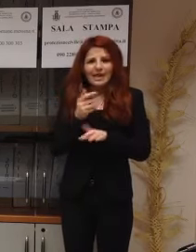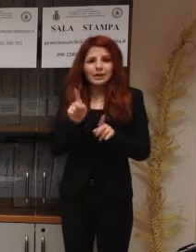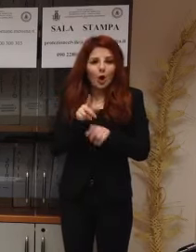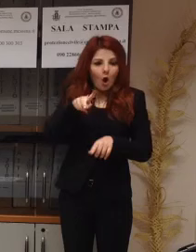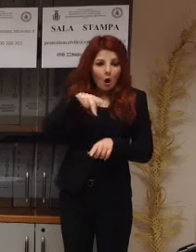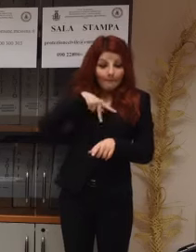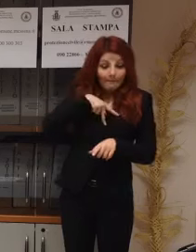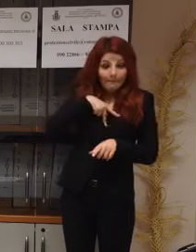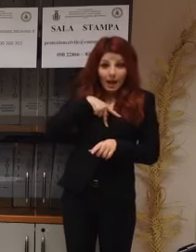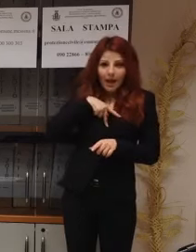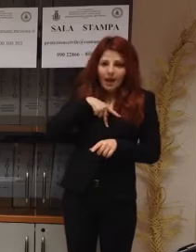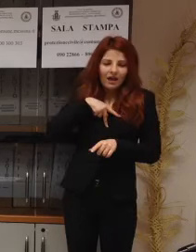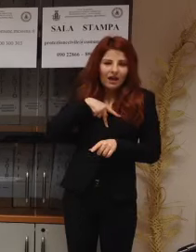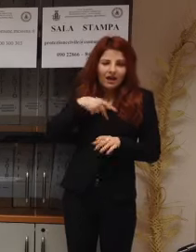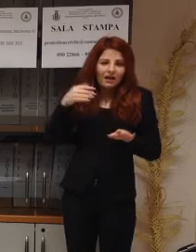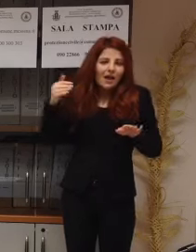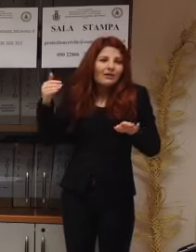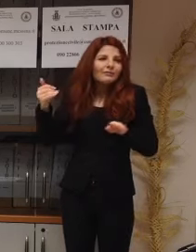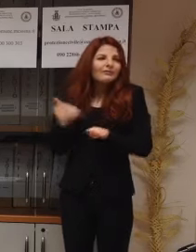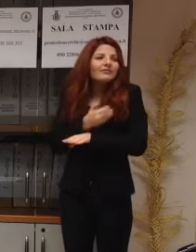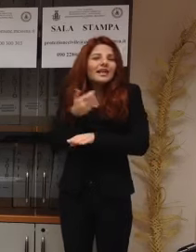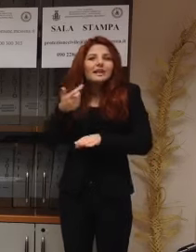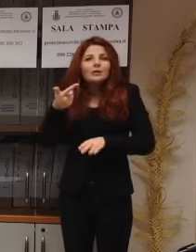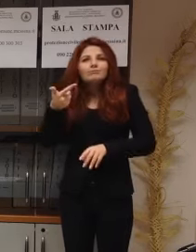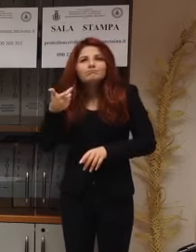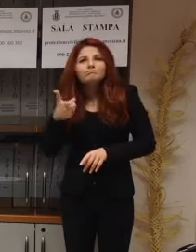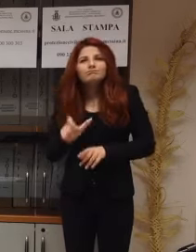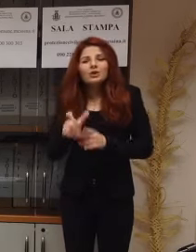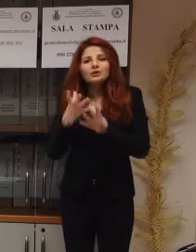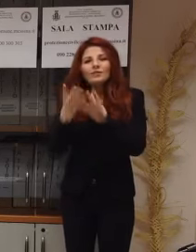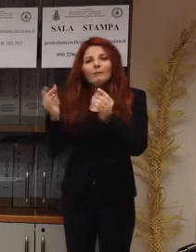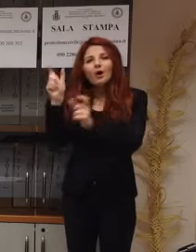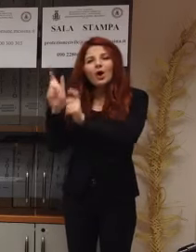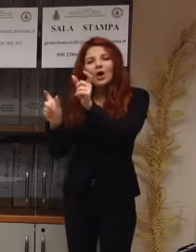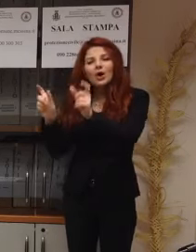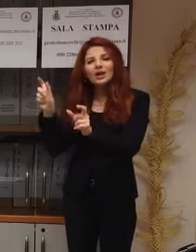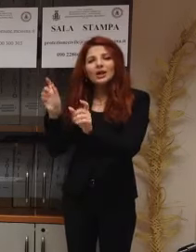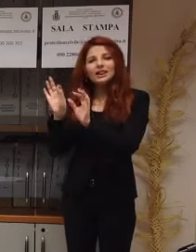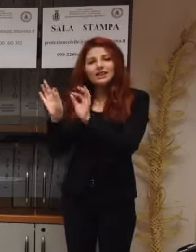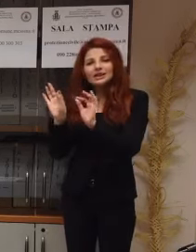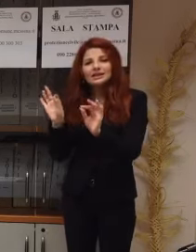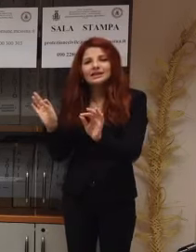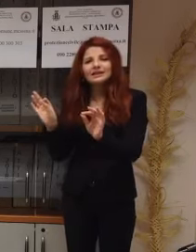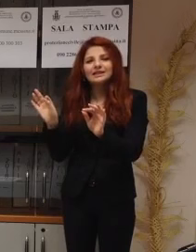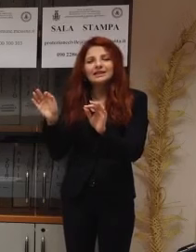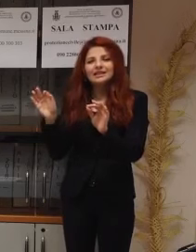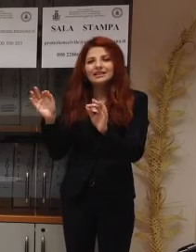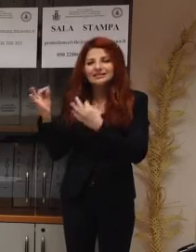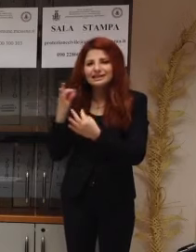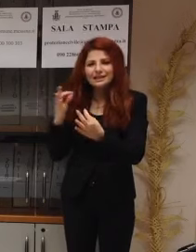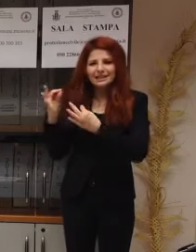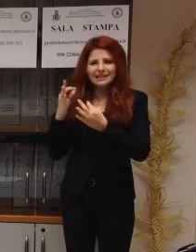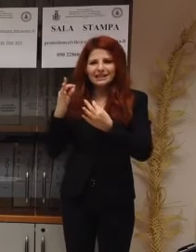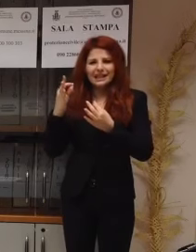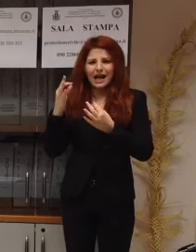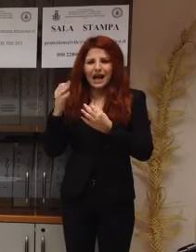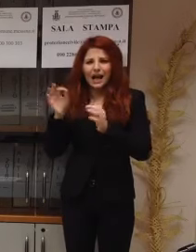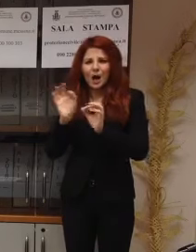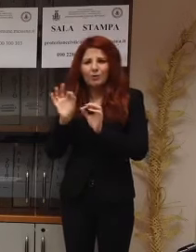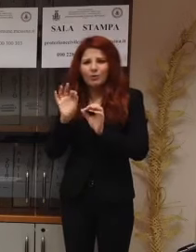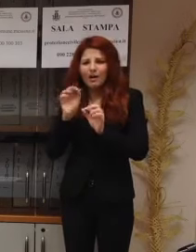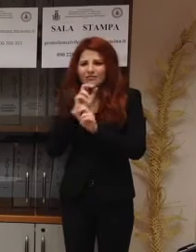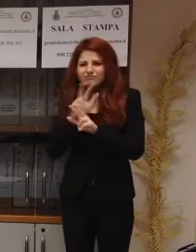tutte queste calunnie, tutte queste azioni che riguardano, abbiamo parlato ieri sera, quindi non c'è bisogno che io mi